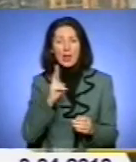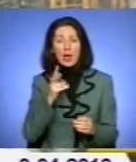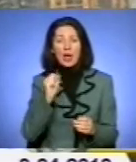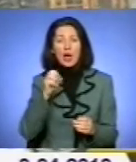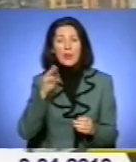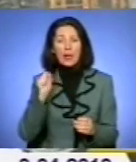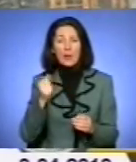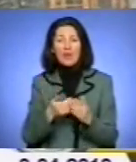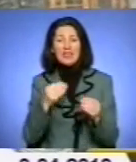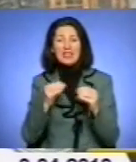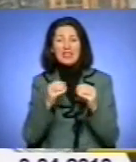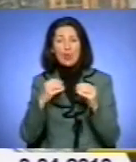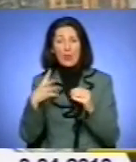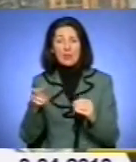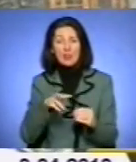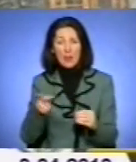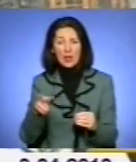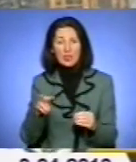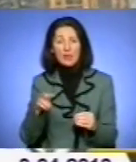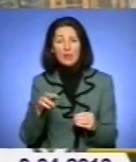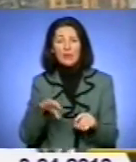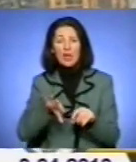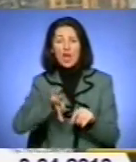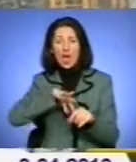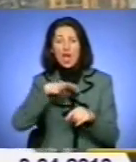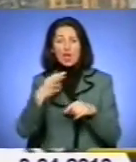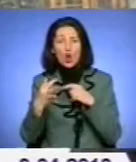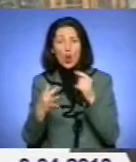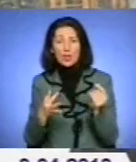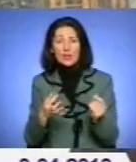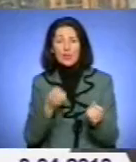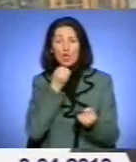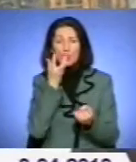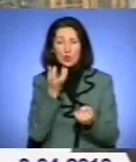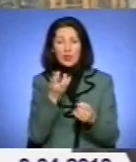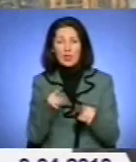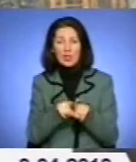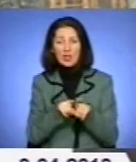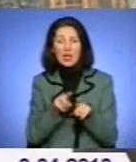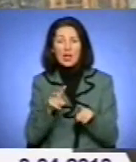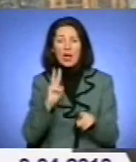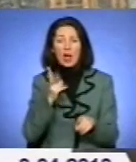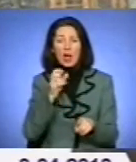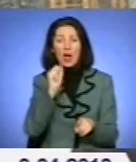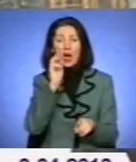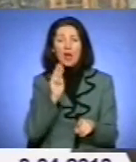до 15 метрів, широколисте. Суцвіття таке приблизно, як в каштана.